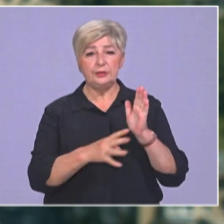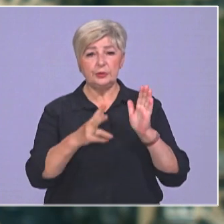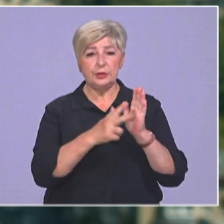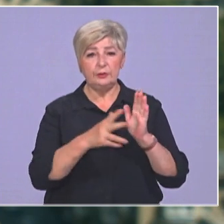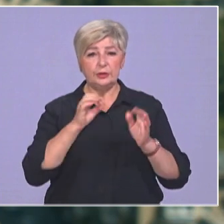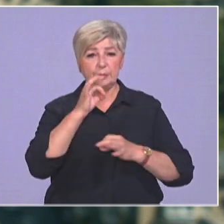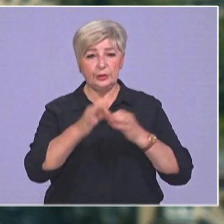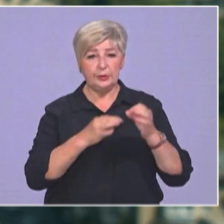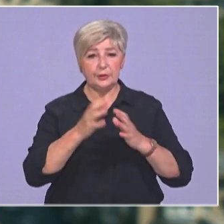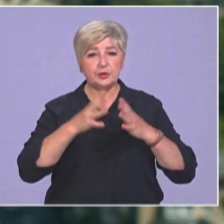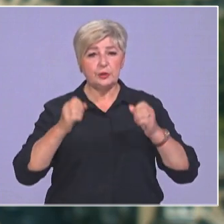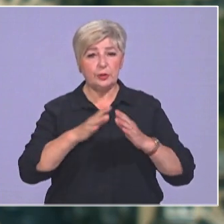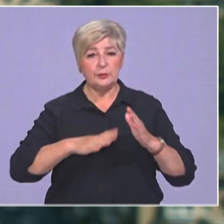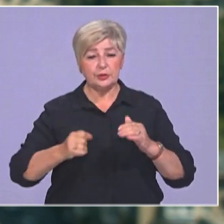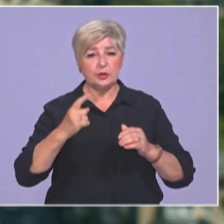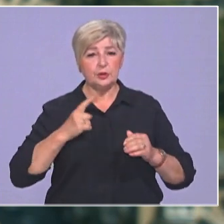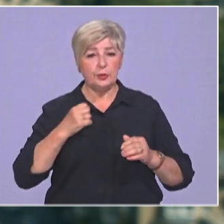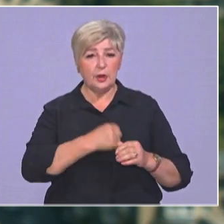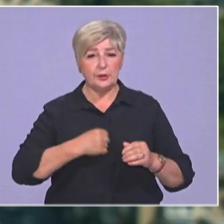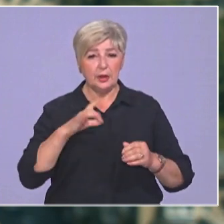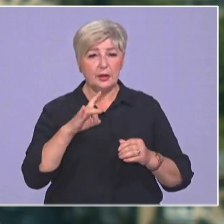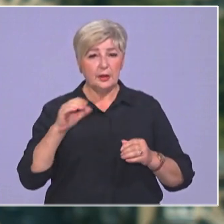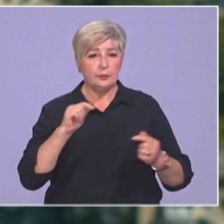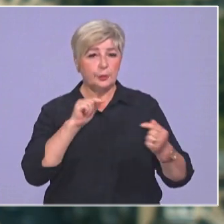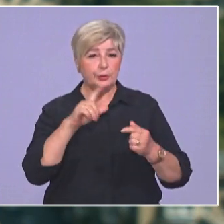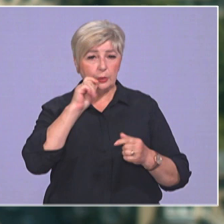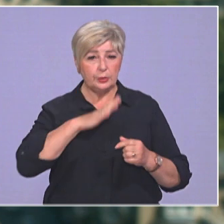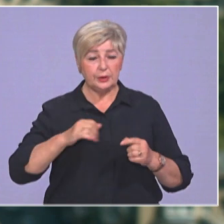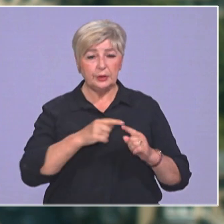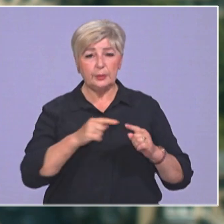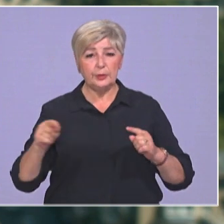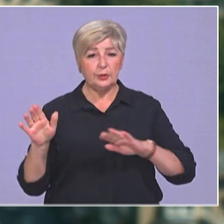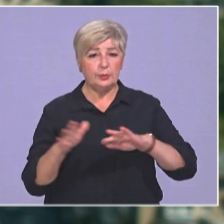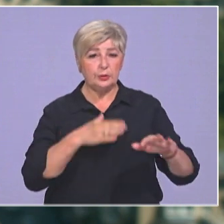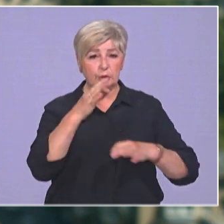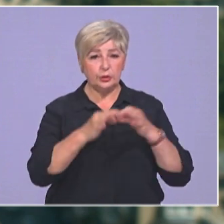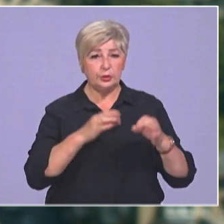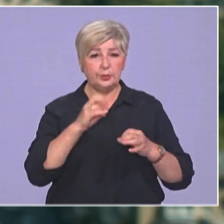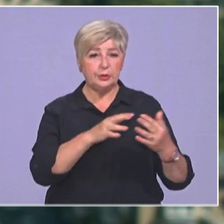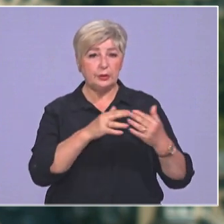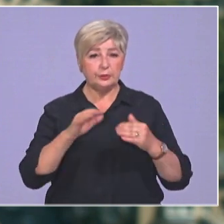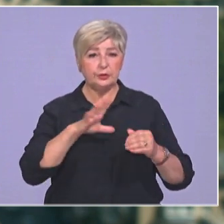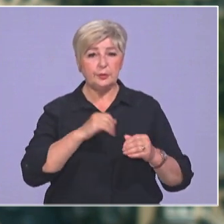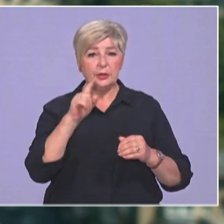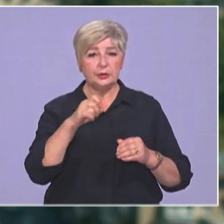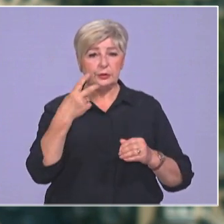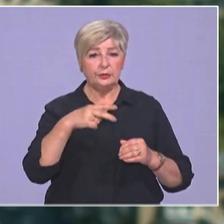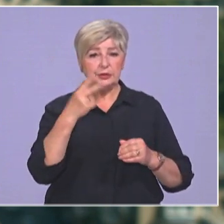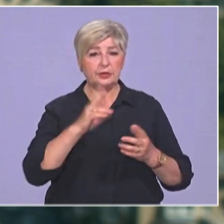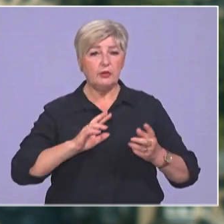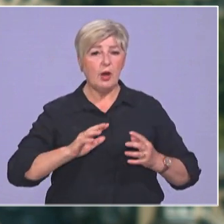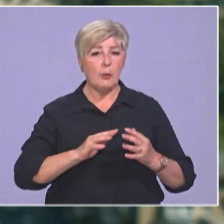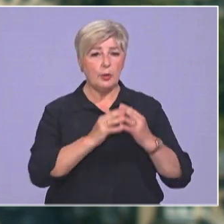доба широкомасштабної збройної агресії РФ проти України. Протягом минулої доби на фронті відбулося 122 бойових